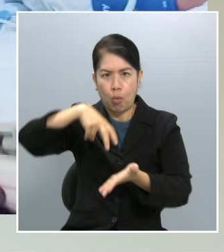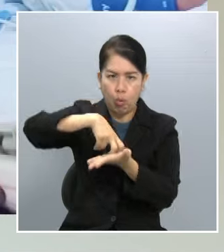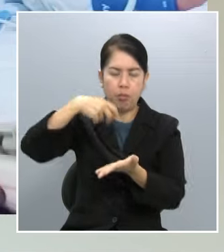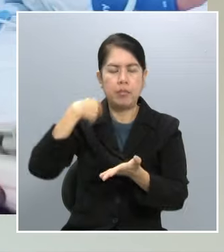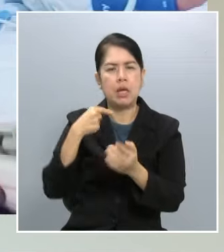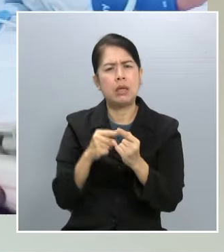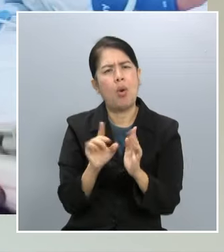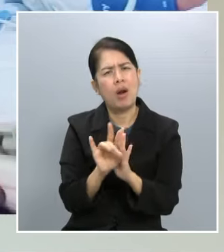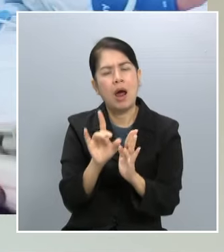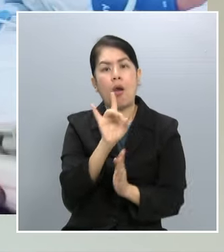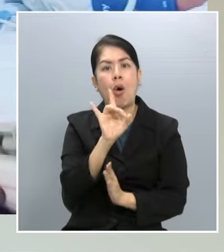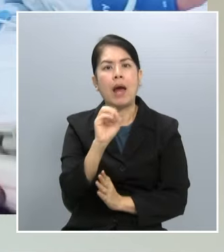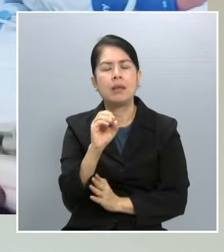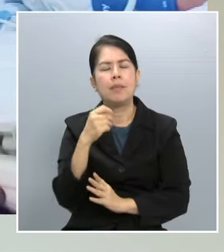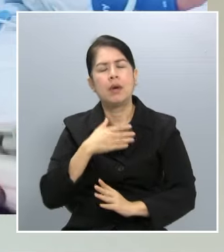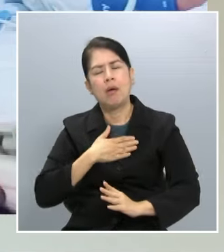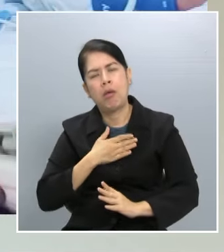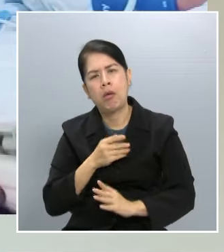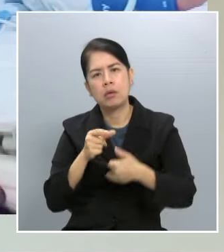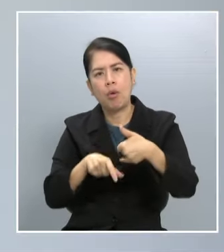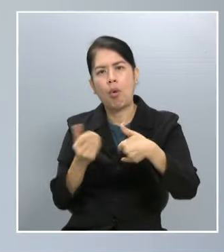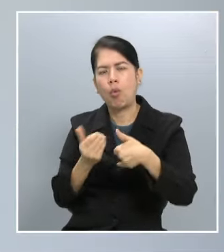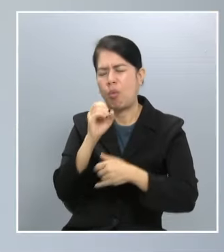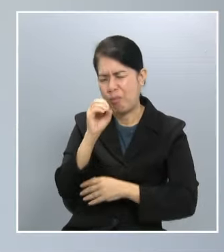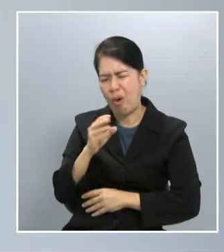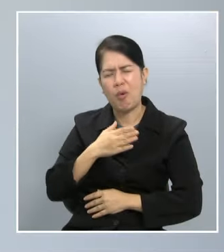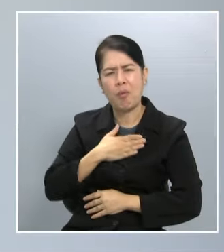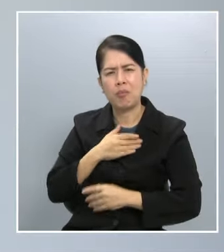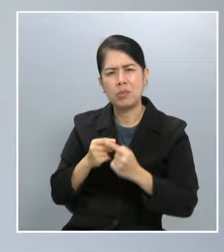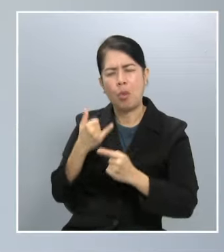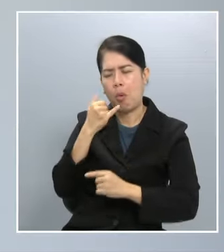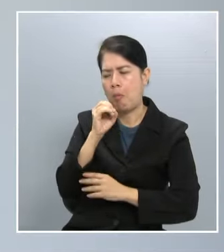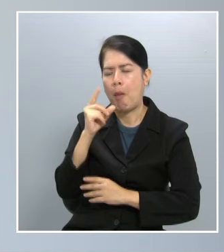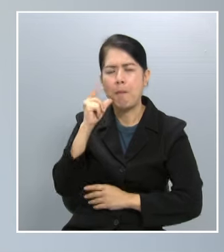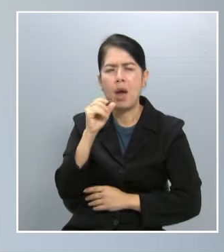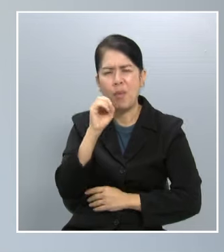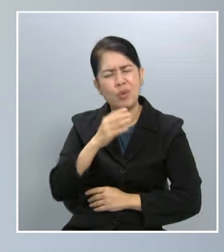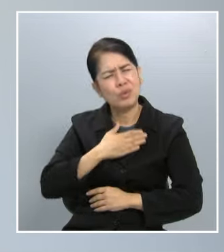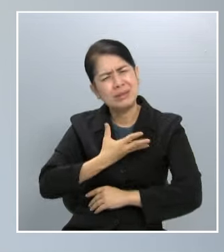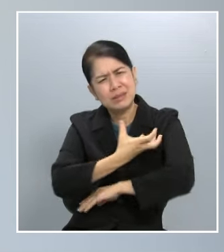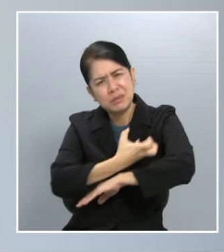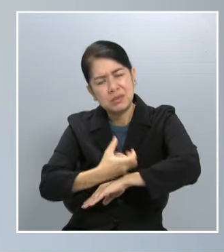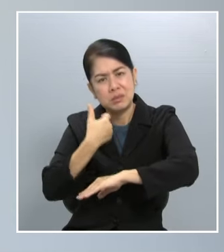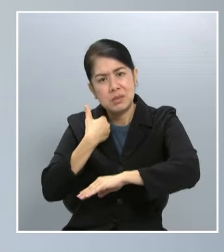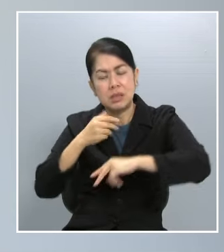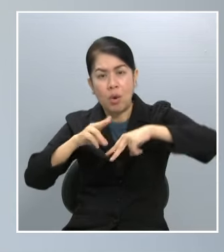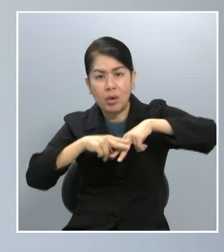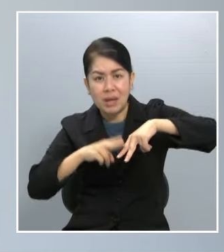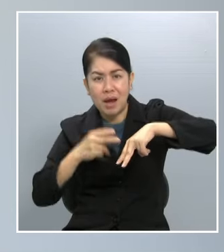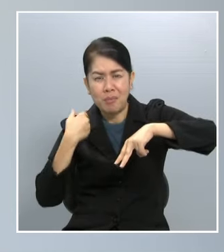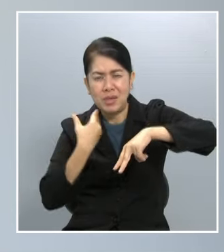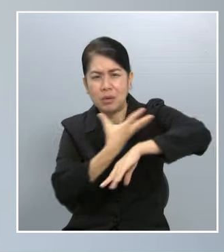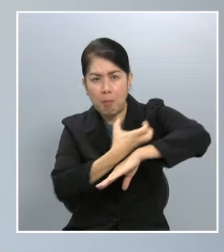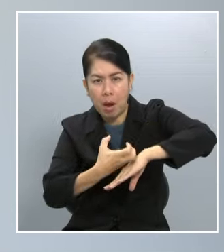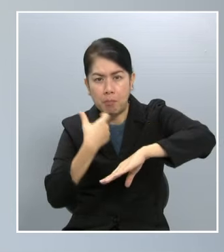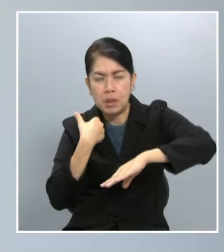ดขึ้นคือลูกโทรหาแม่ตอนเที่ยงบอกปวดกล้ามเนื้อขามากตอนแรกคิดว่าแค่อักเสบพามาหาหมอที่โรงพยาบาลหมอตรวจเจอกล้